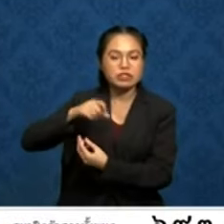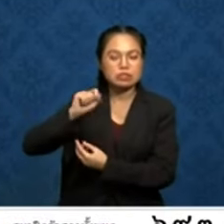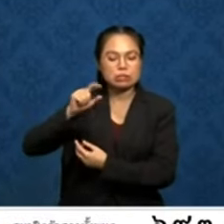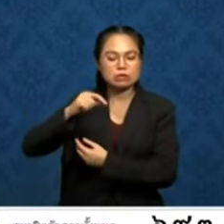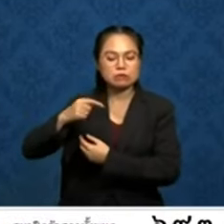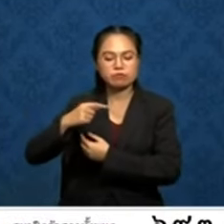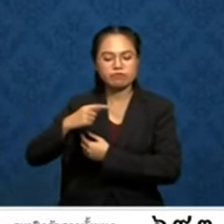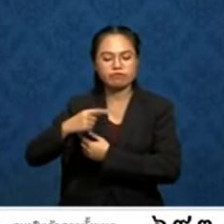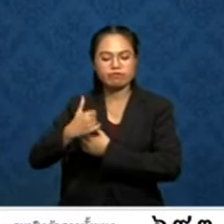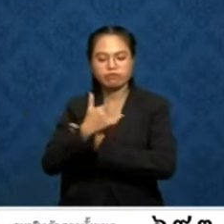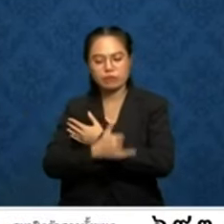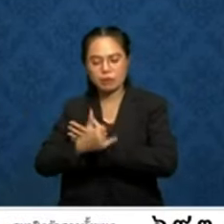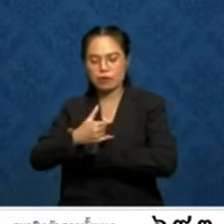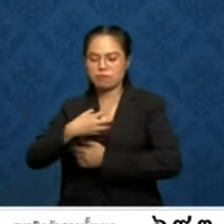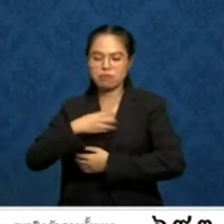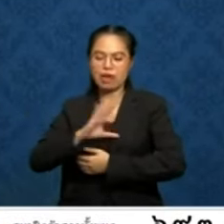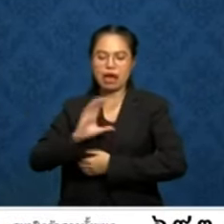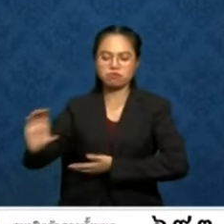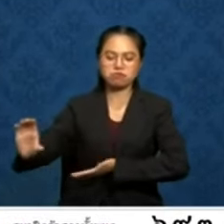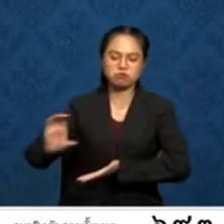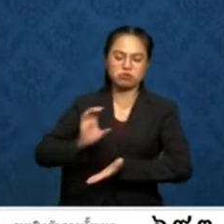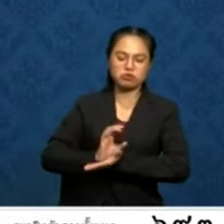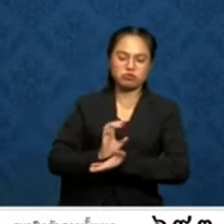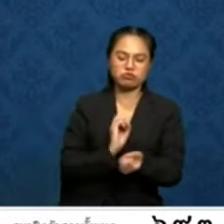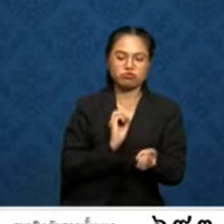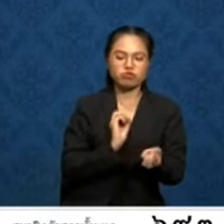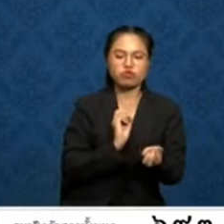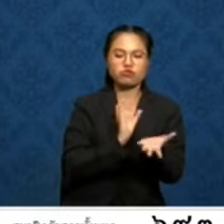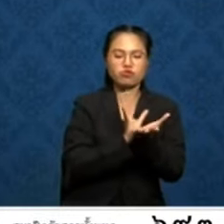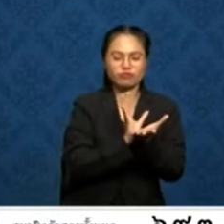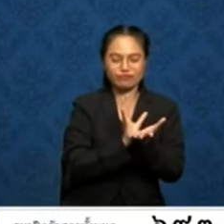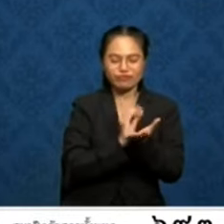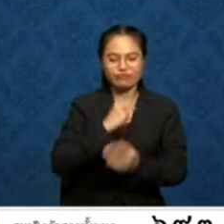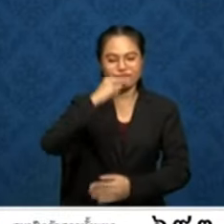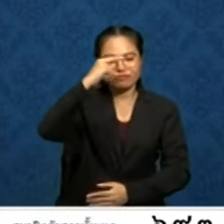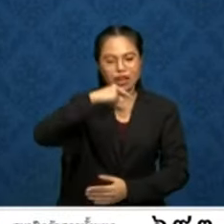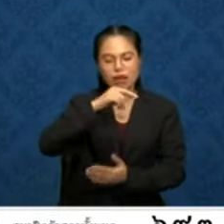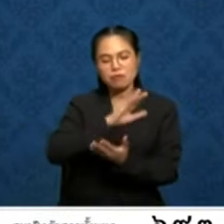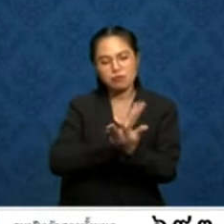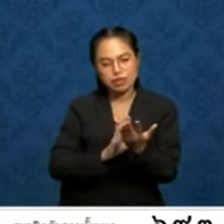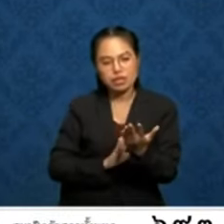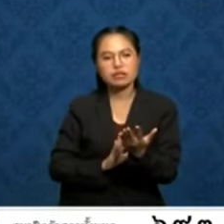ไทยได้รับผลกระทบกระเทือนอย่างรุนแรงโดยไม่อาจหลีกเลี่ยง